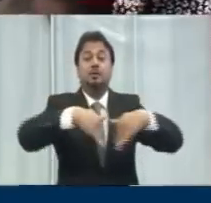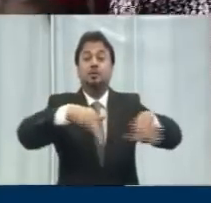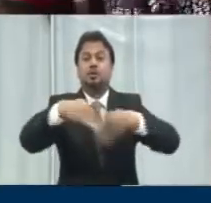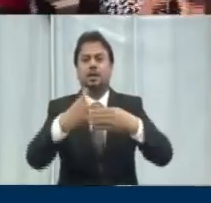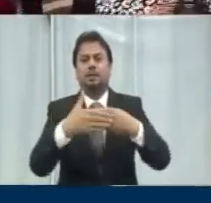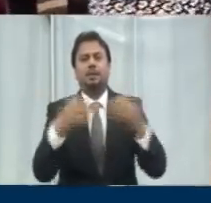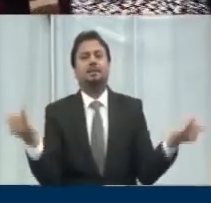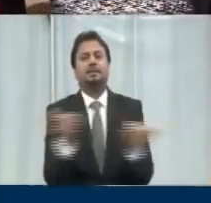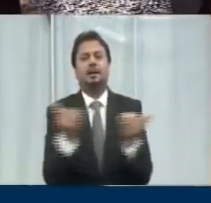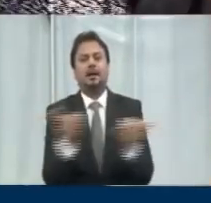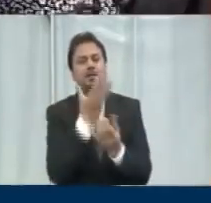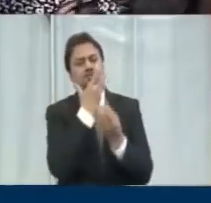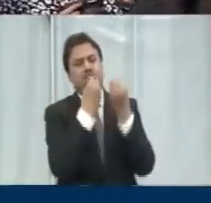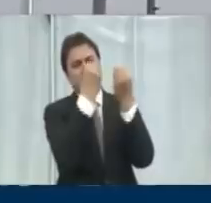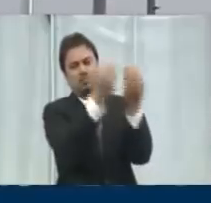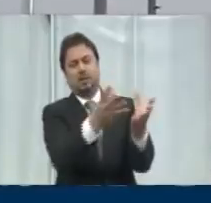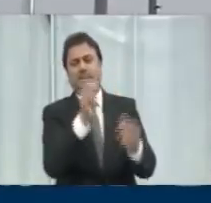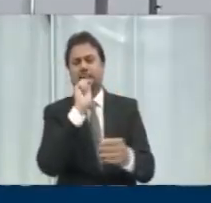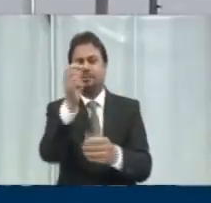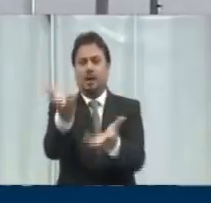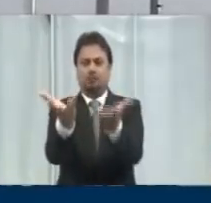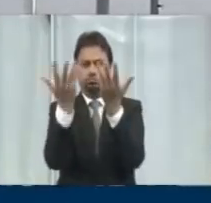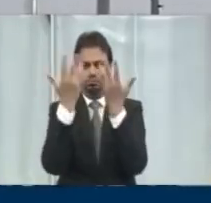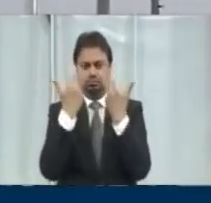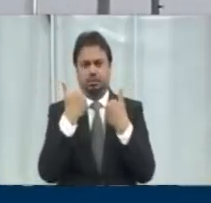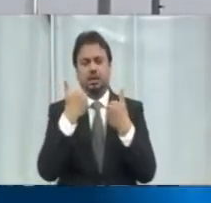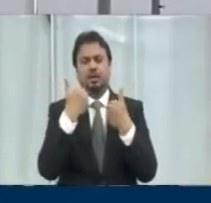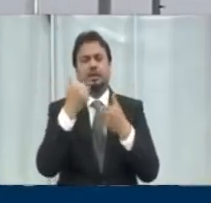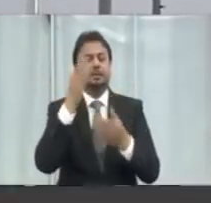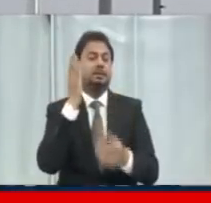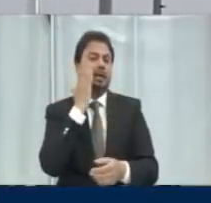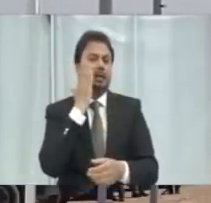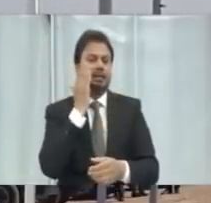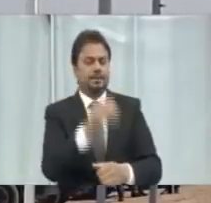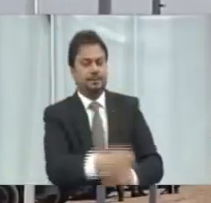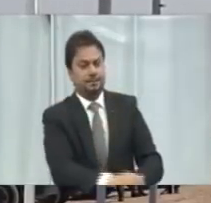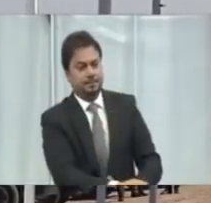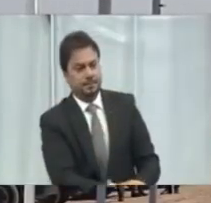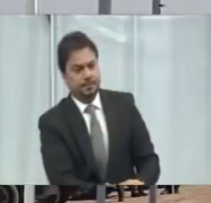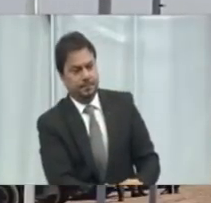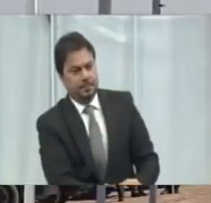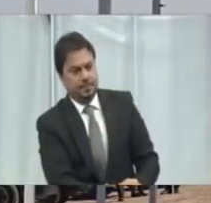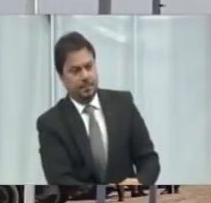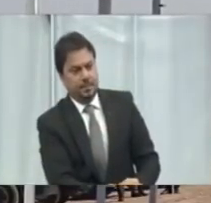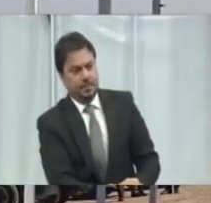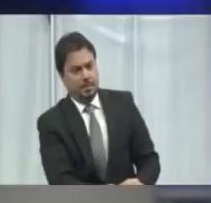لتسهيل تنقلاتهم. عمر العزاوي، العراقية الإخبارية، صلاح الدين.